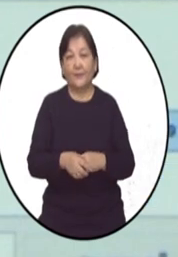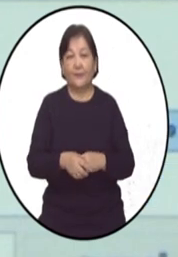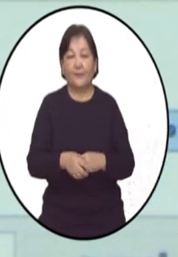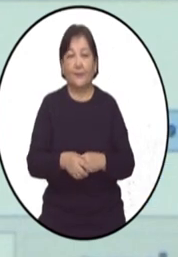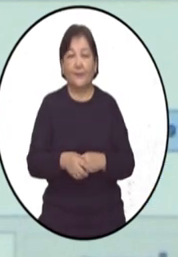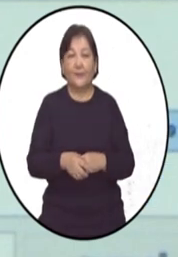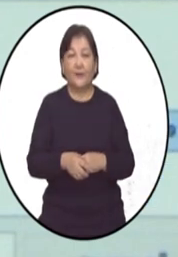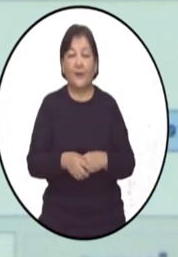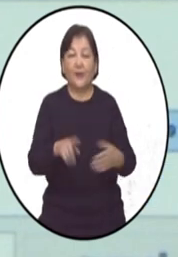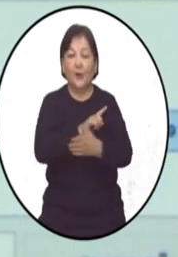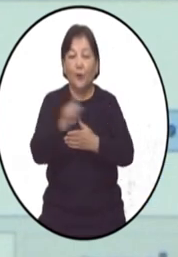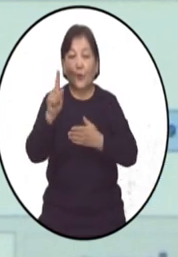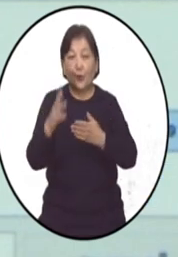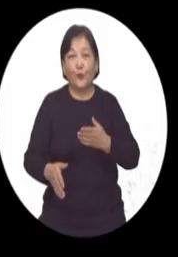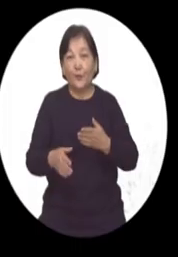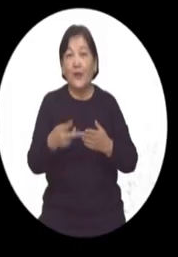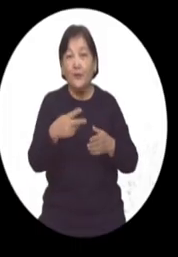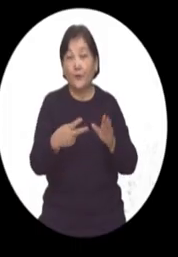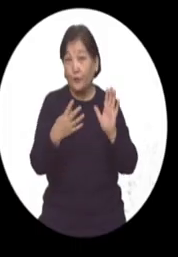За ингээд үр дүн нь 9 гэд гараад ирж байгаа энэ дэр.